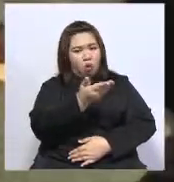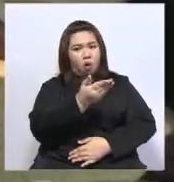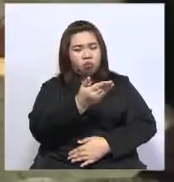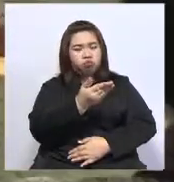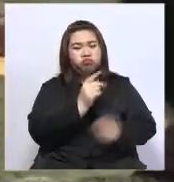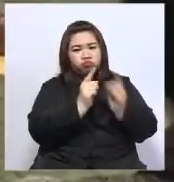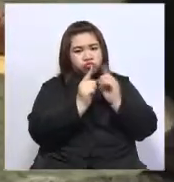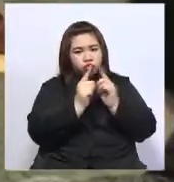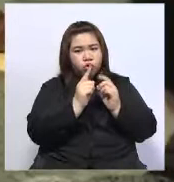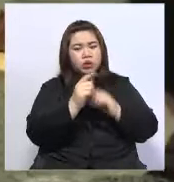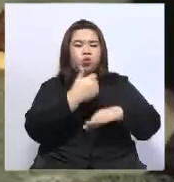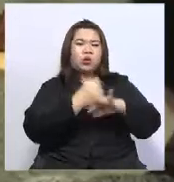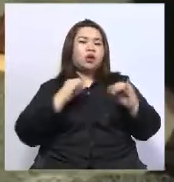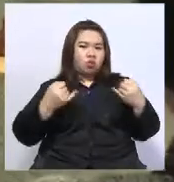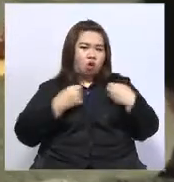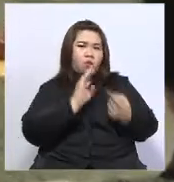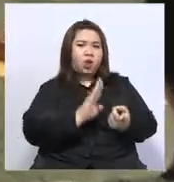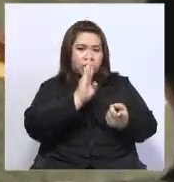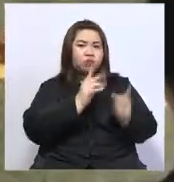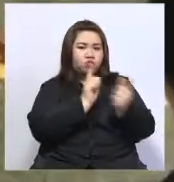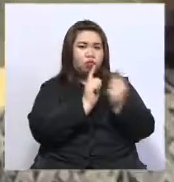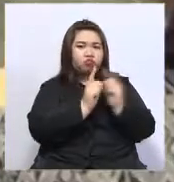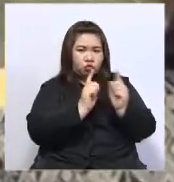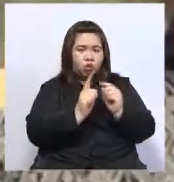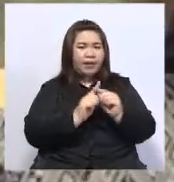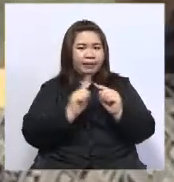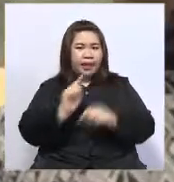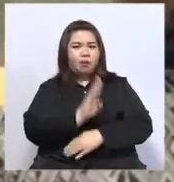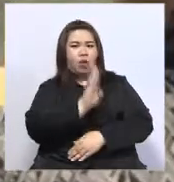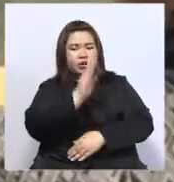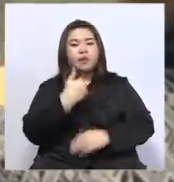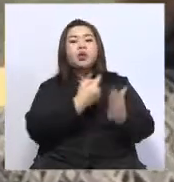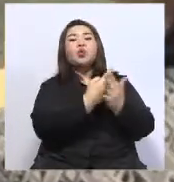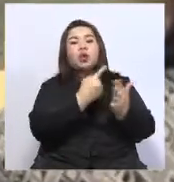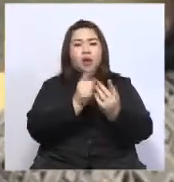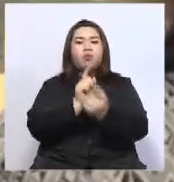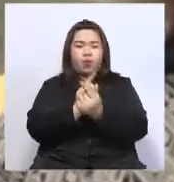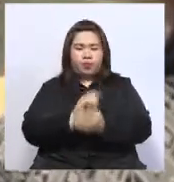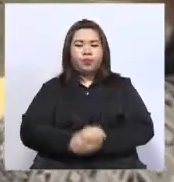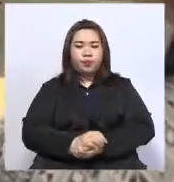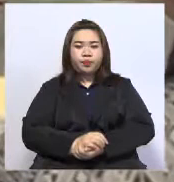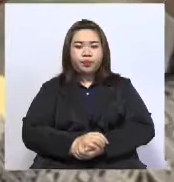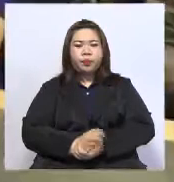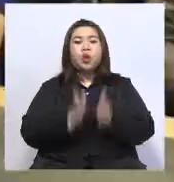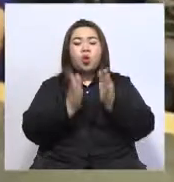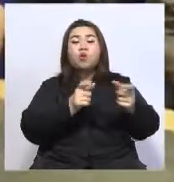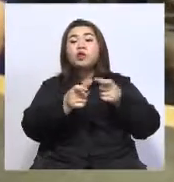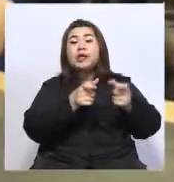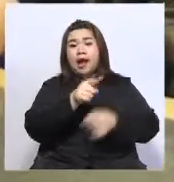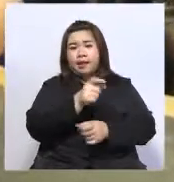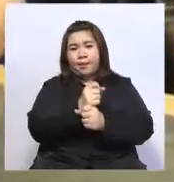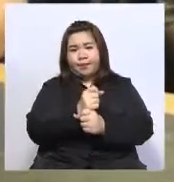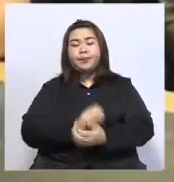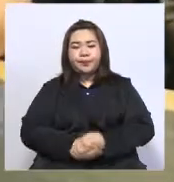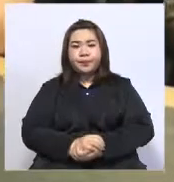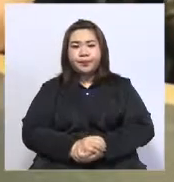กับทางเจ้าของบริษัทแห่งนี้นะครับแต่ว่าทางบริษัทก็ส่งตัวแทนเข้ามานั่นก็คือผู้จัดการโรงงานนะครับ